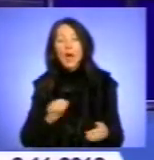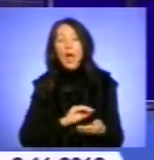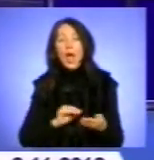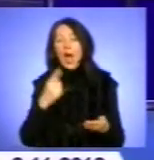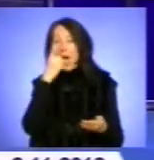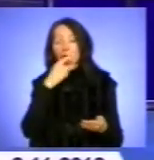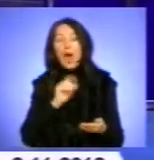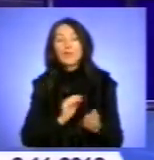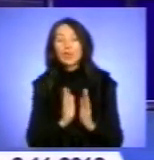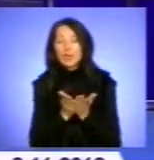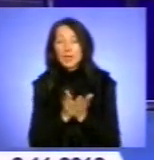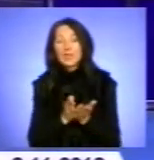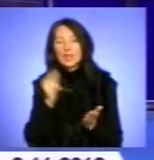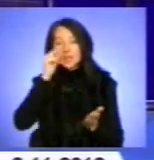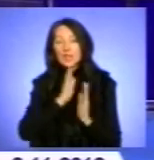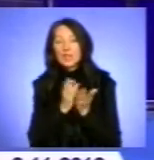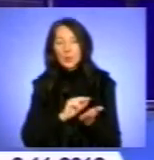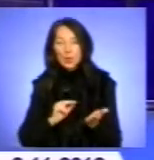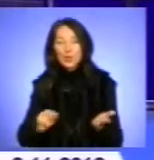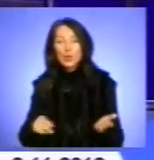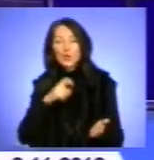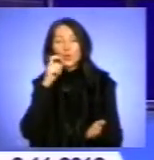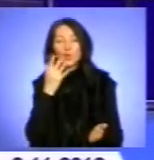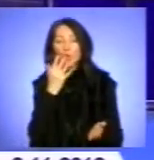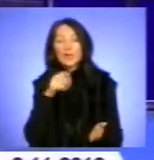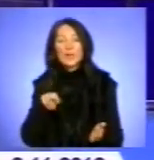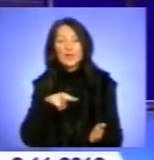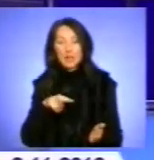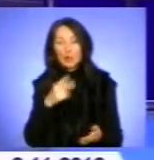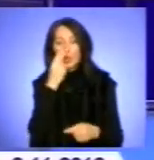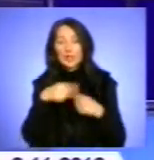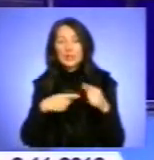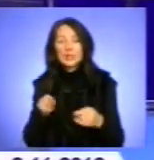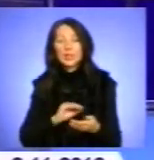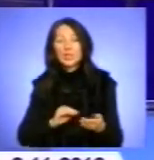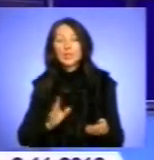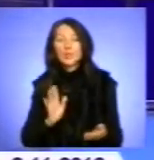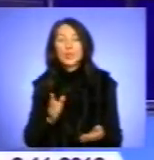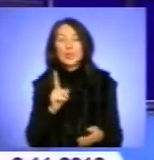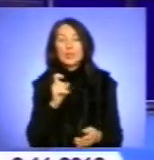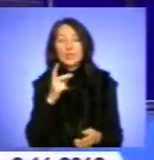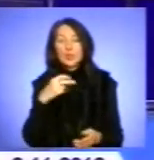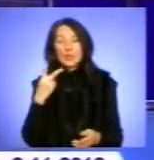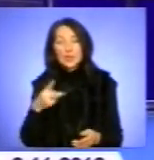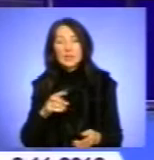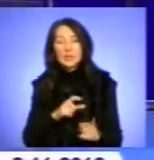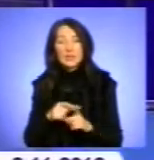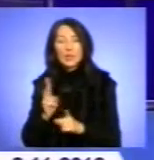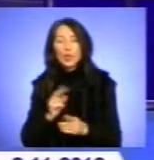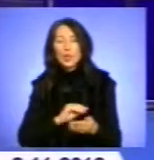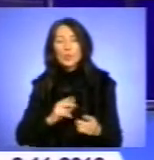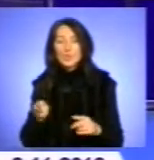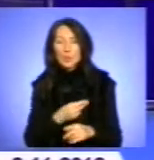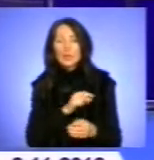та літератури Олександр Авраменко. Традиційно диктант складатиметься зі 100-120 слів. Ті, хто напише його без помилок,